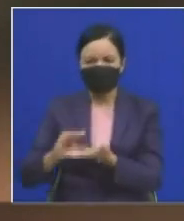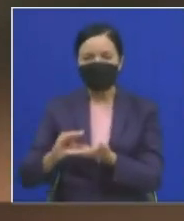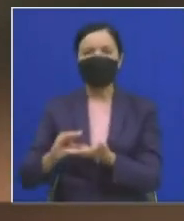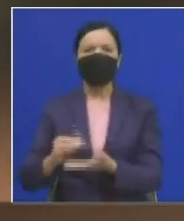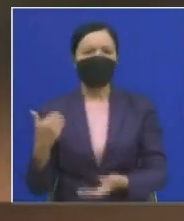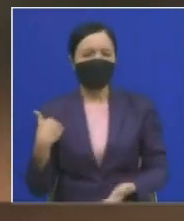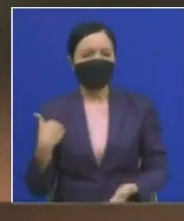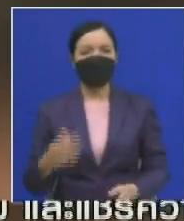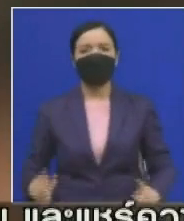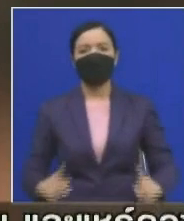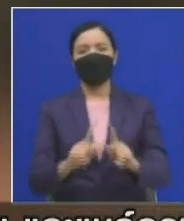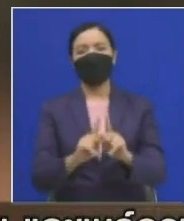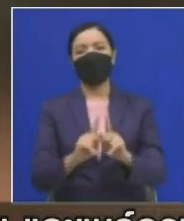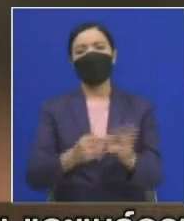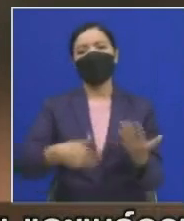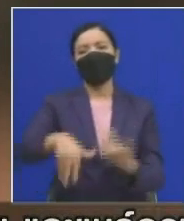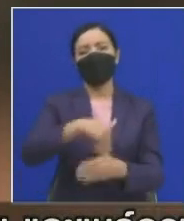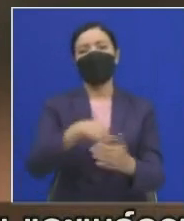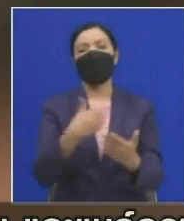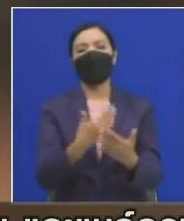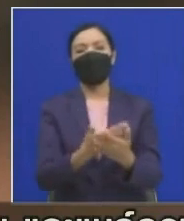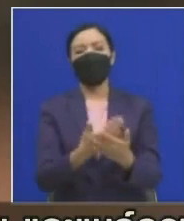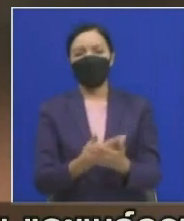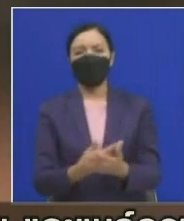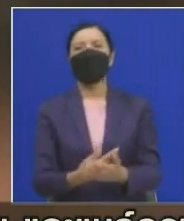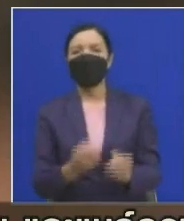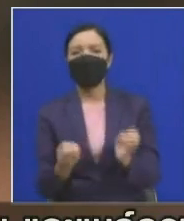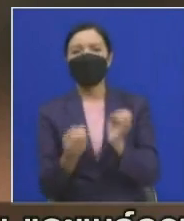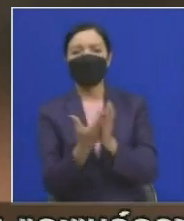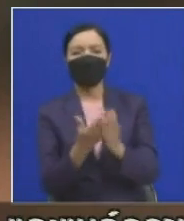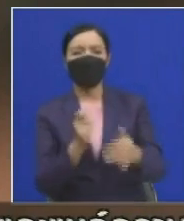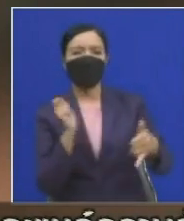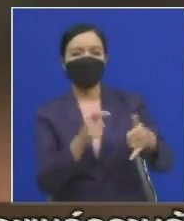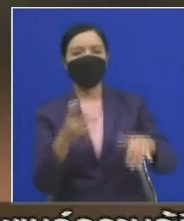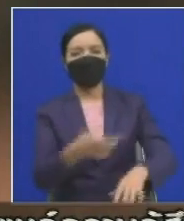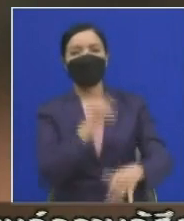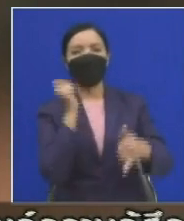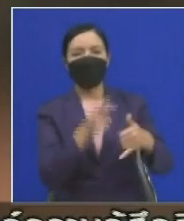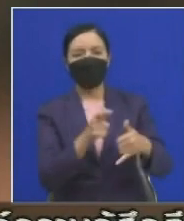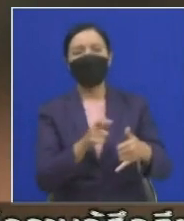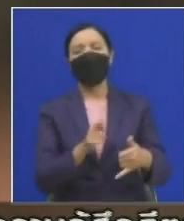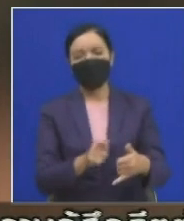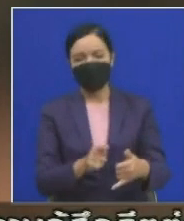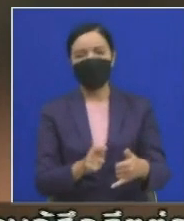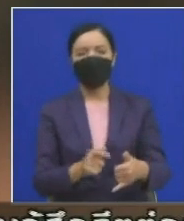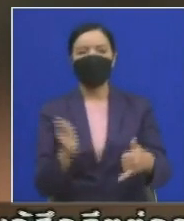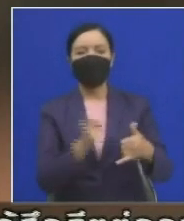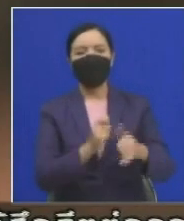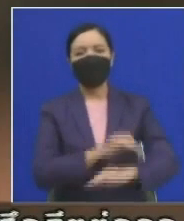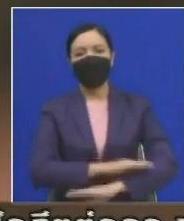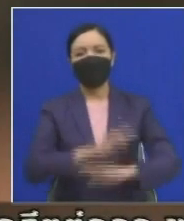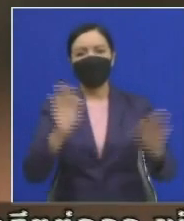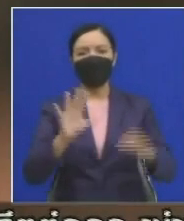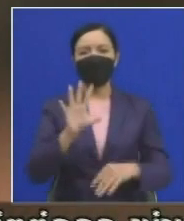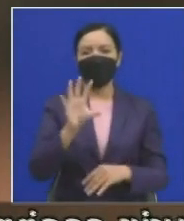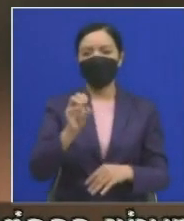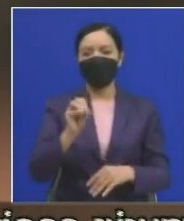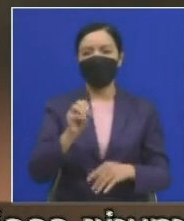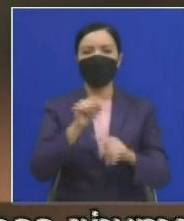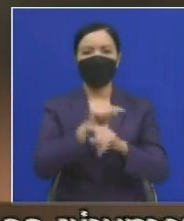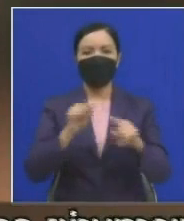ย์แล้วกระทบพนักงานจ้างเหมาของอทยาลอาจถูกเลิกจ้างสูงถึง 50%